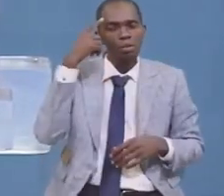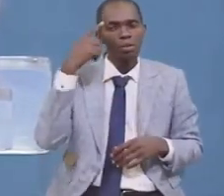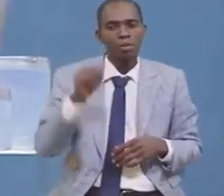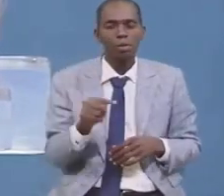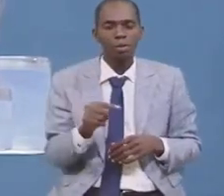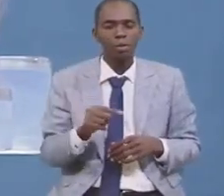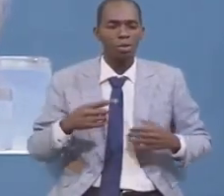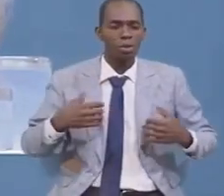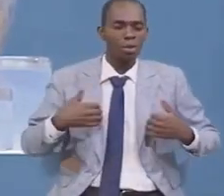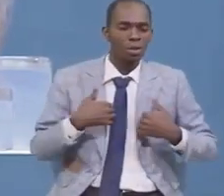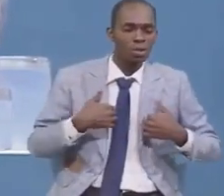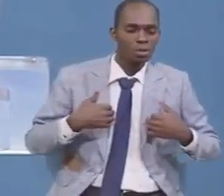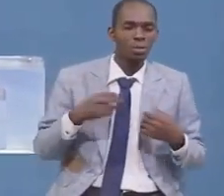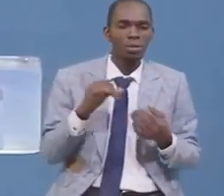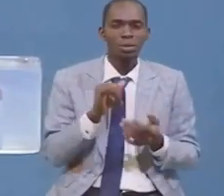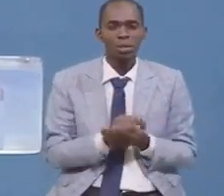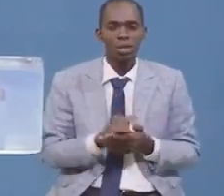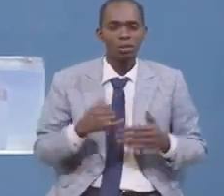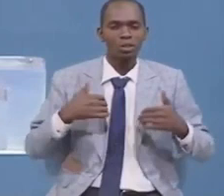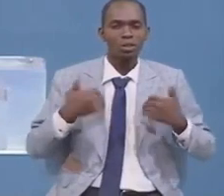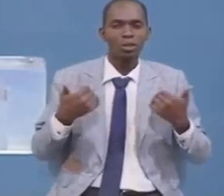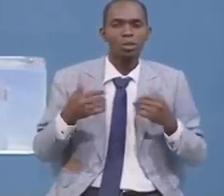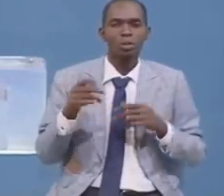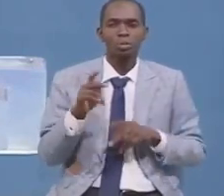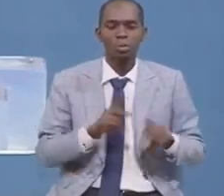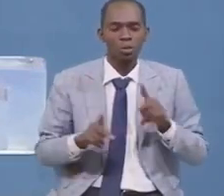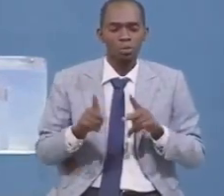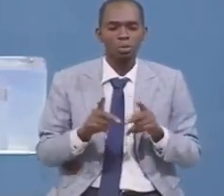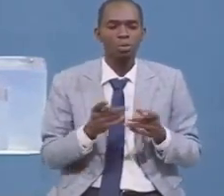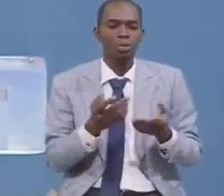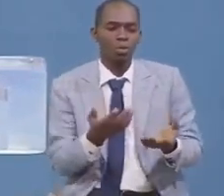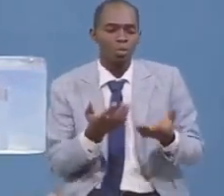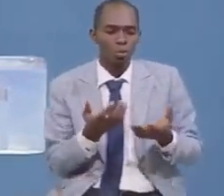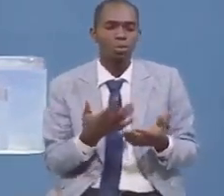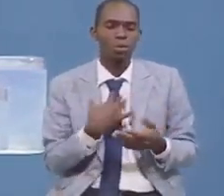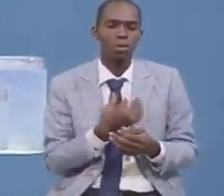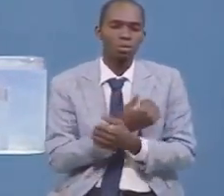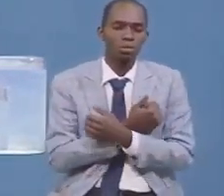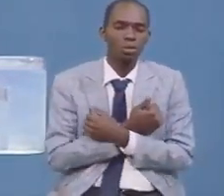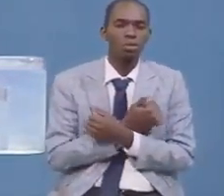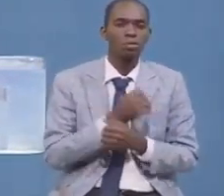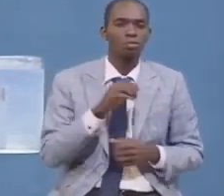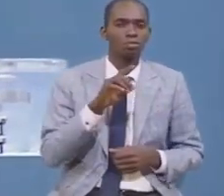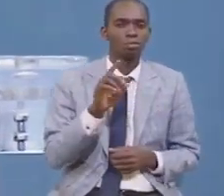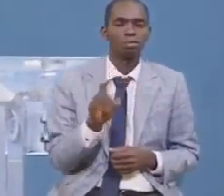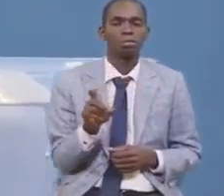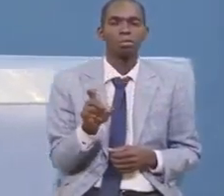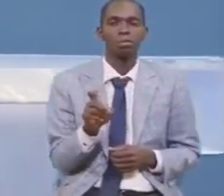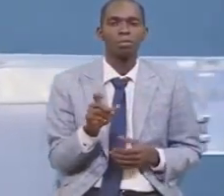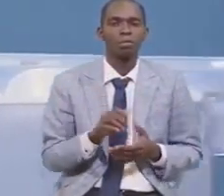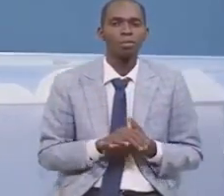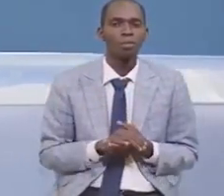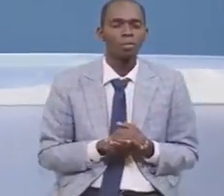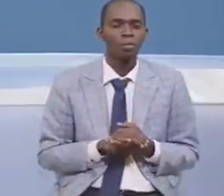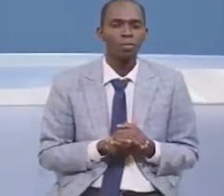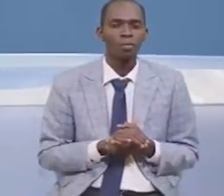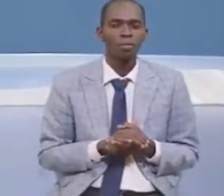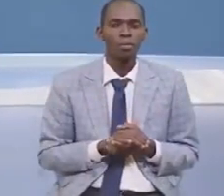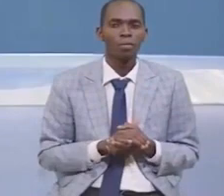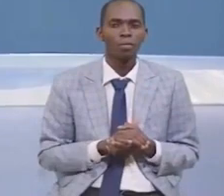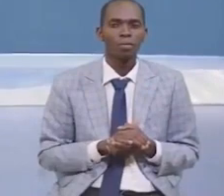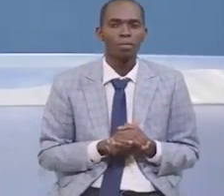Pets that young people adore, that they want. యవనస్తులైన కుర్రకారు ఏం చేస్తారు? ఆ రాళ్ళు తీసుకుని వడిసెలలో